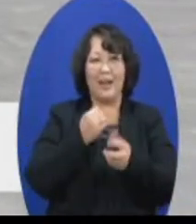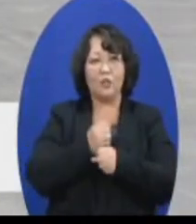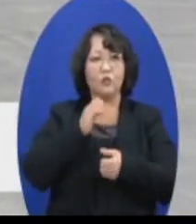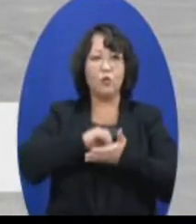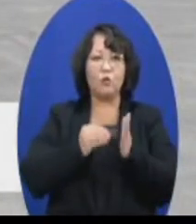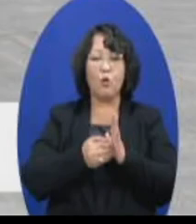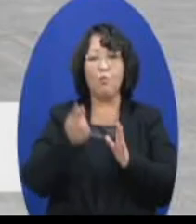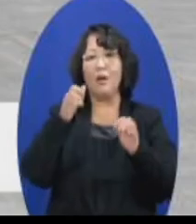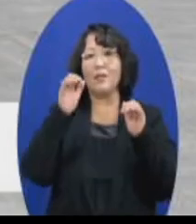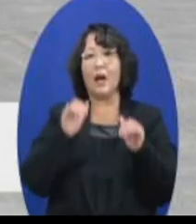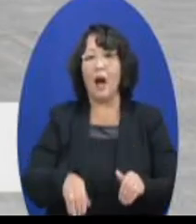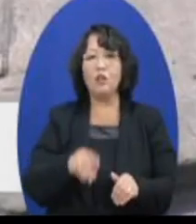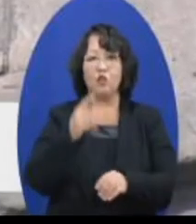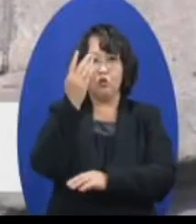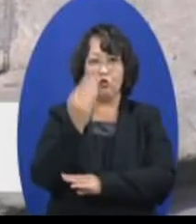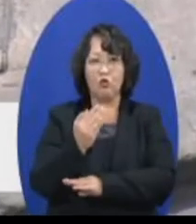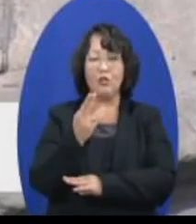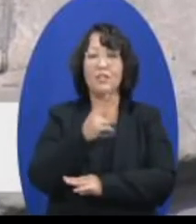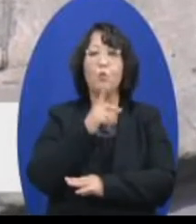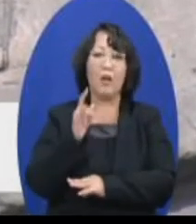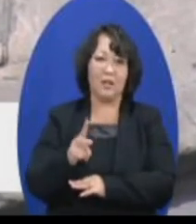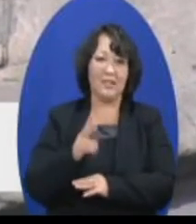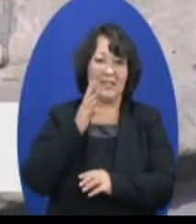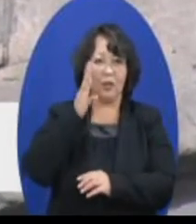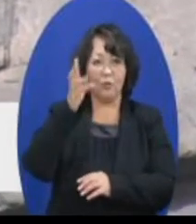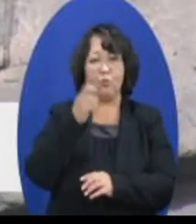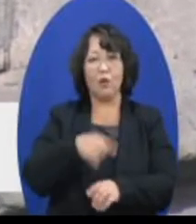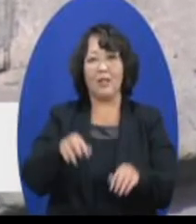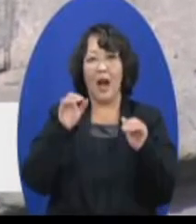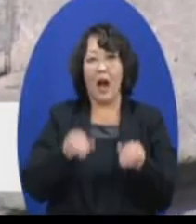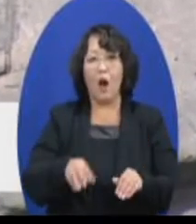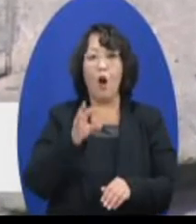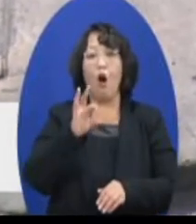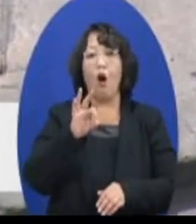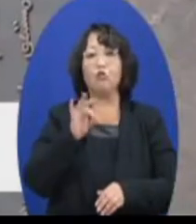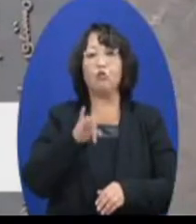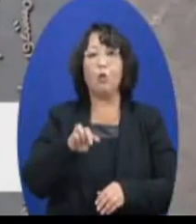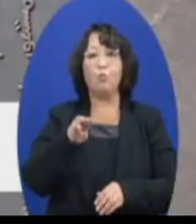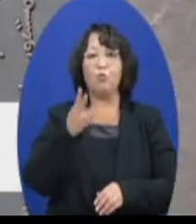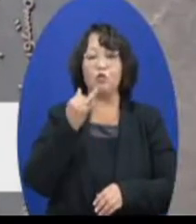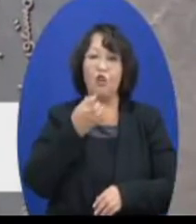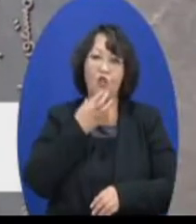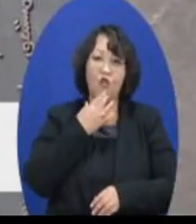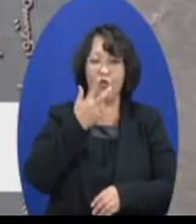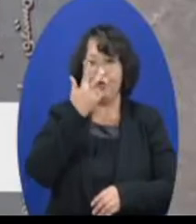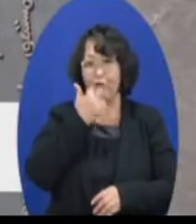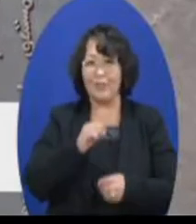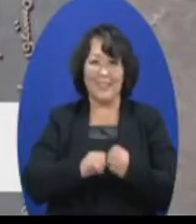Богдхааны хөшөө бүхий цэцэрлэгт хүрээлэн байсан. Цаашид Богдхааны ордон музейн өнгө төрхийг онцгой